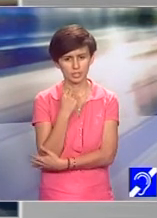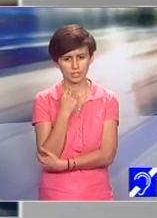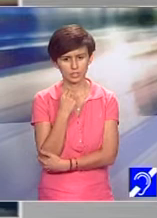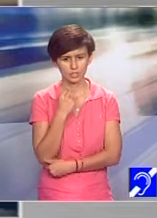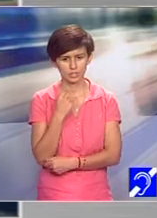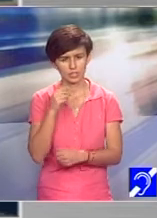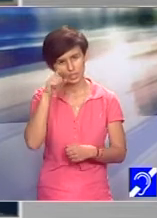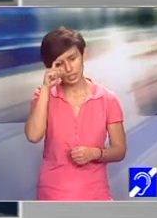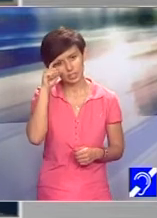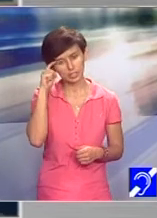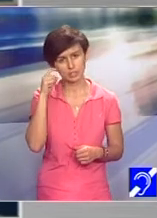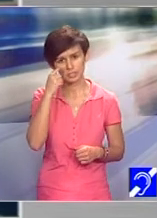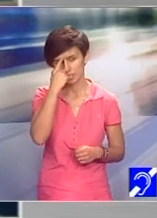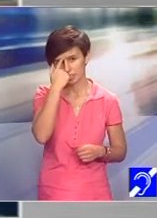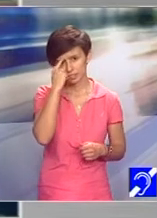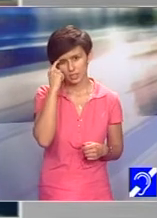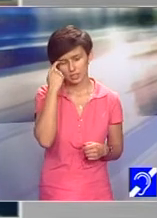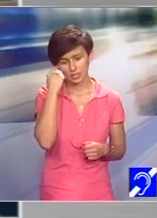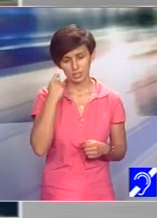din credințe indiene, are